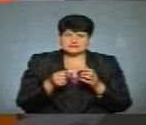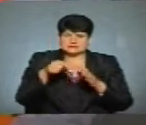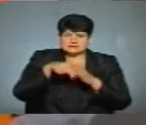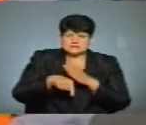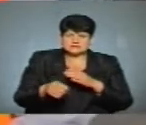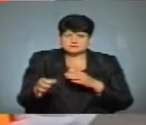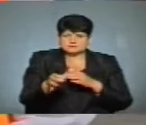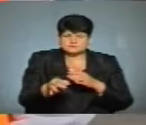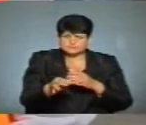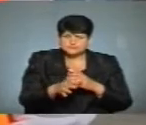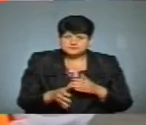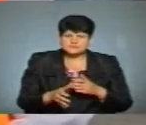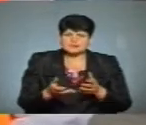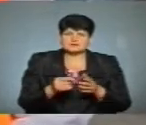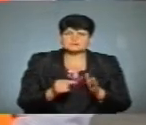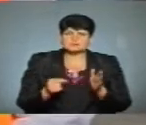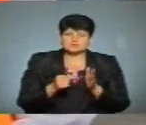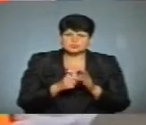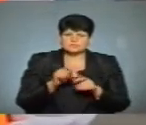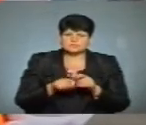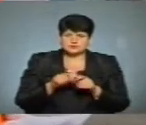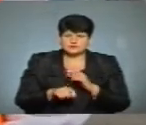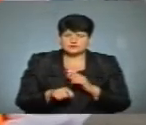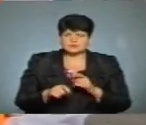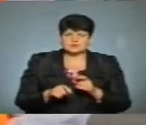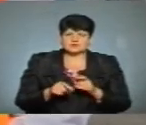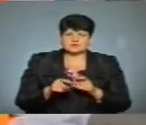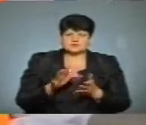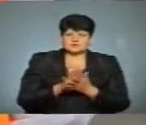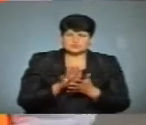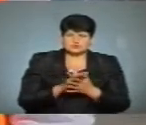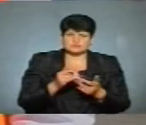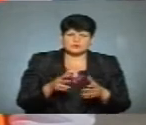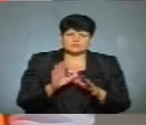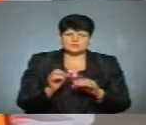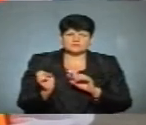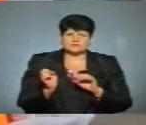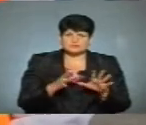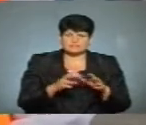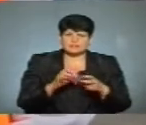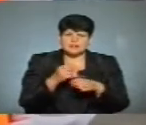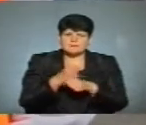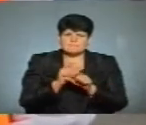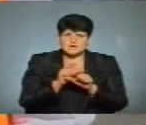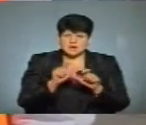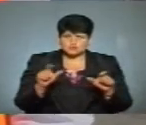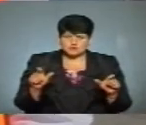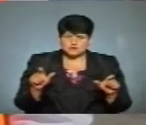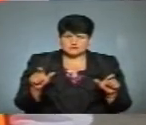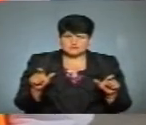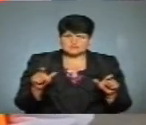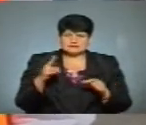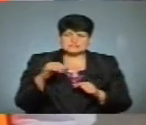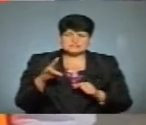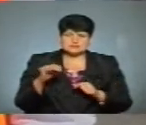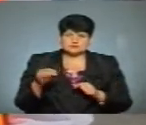водосховища Тернопільського з метою дослідження вмісту забруднюючих речовин. Проби будуть передані до лабораторії